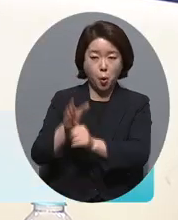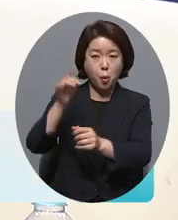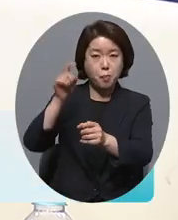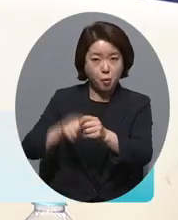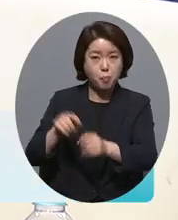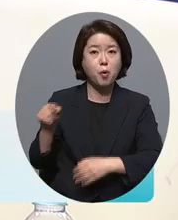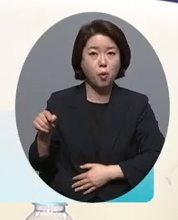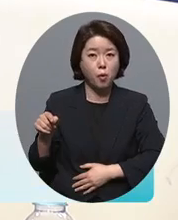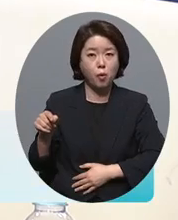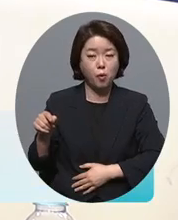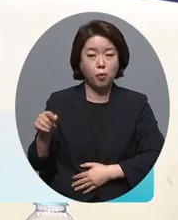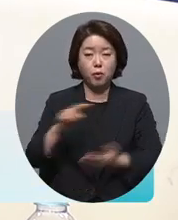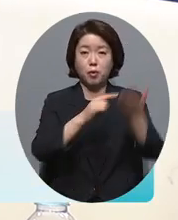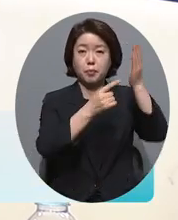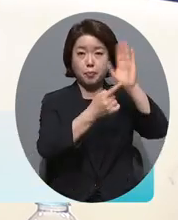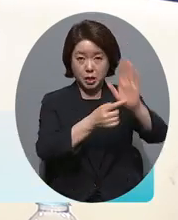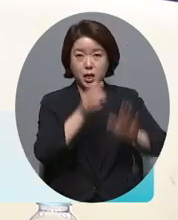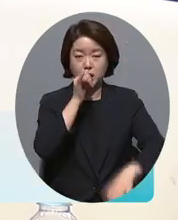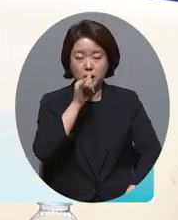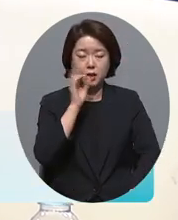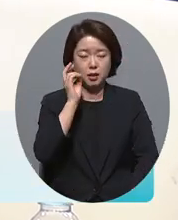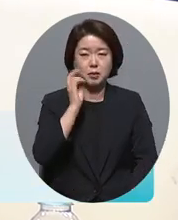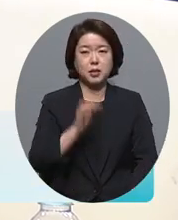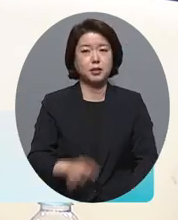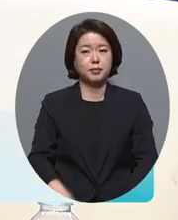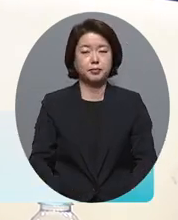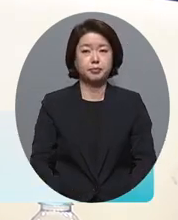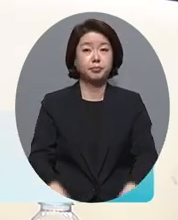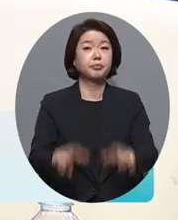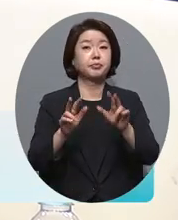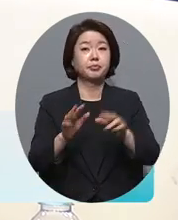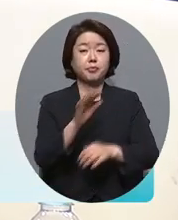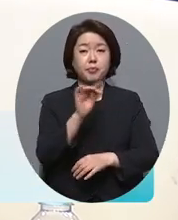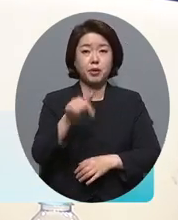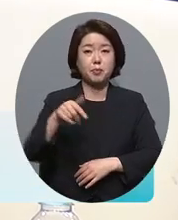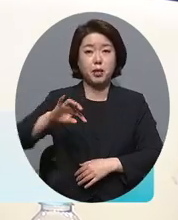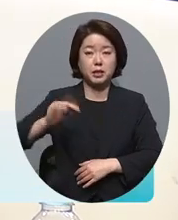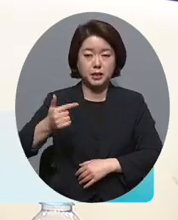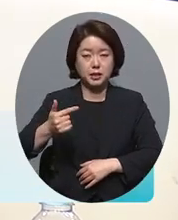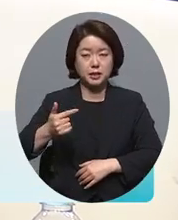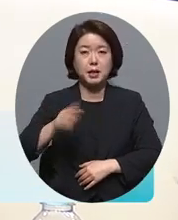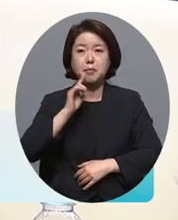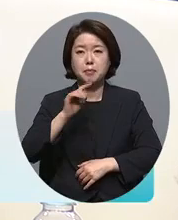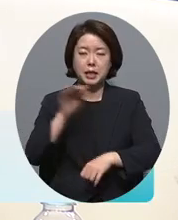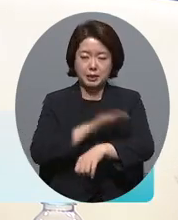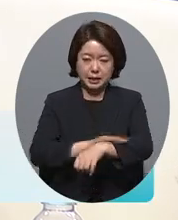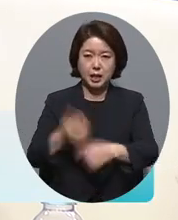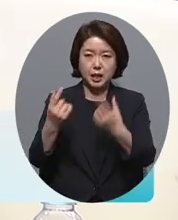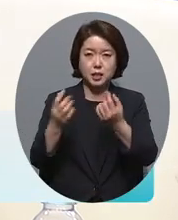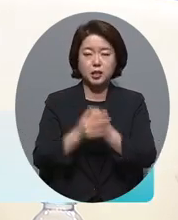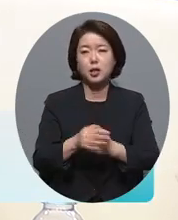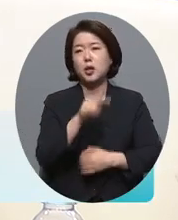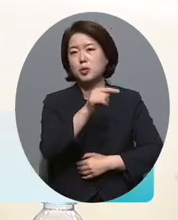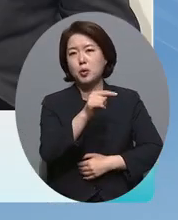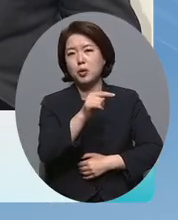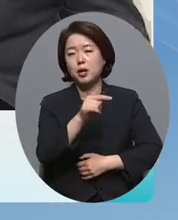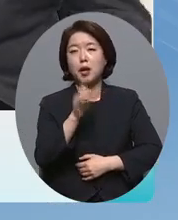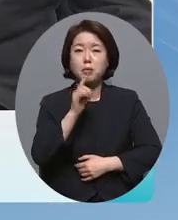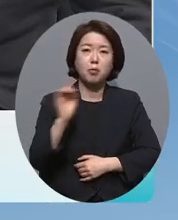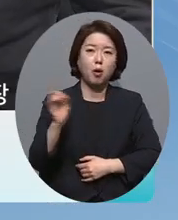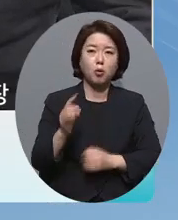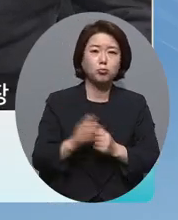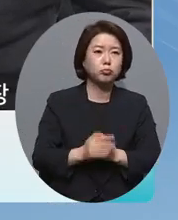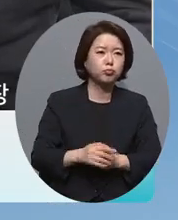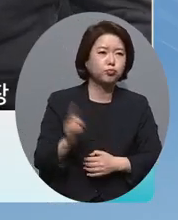목표로 아마 저걸 틀었던 것으로 보이는데 자 지금 박진 장관이 잘 얘기했듯이 사실은 저기에서 얘기할 거는